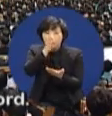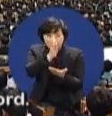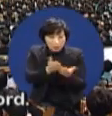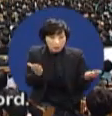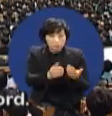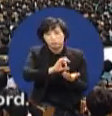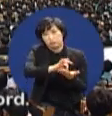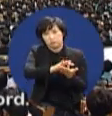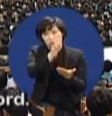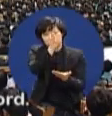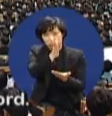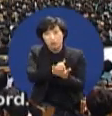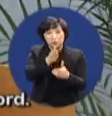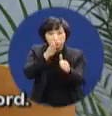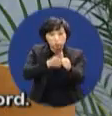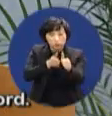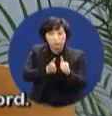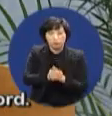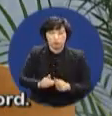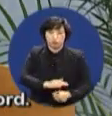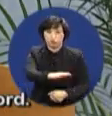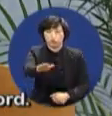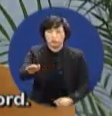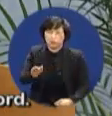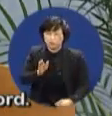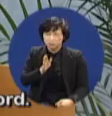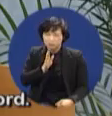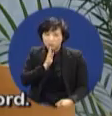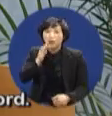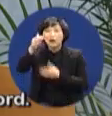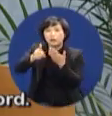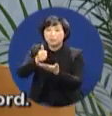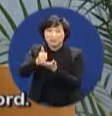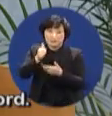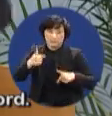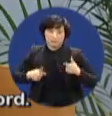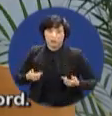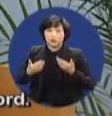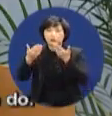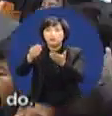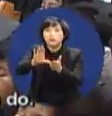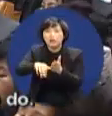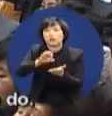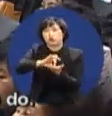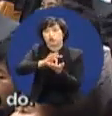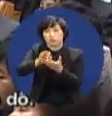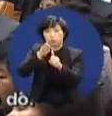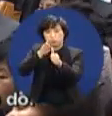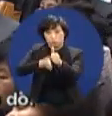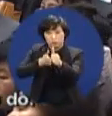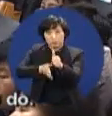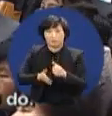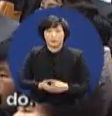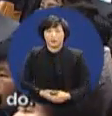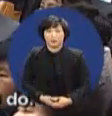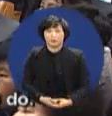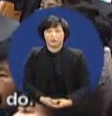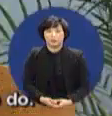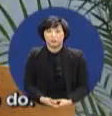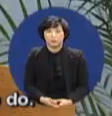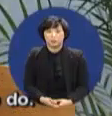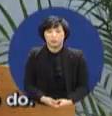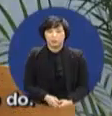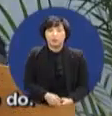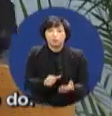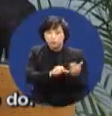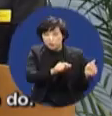데 쓰면 안 되고, 우리는 참으로 하나님을 기쁘시게 하는 데 써야 된다. 그래서 우리가